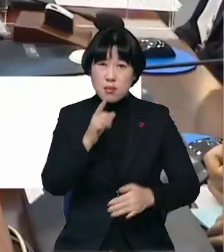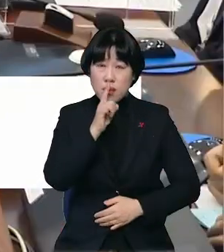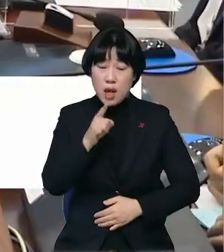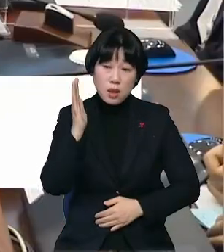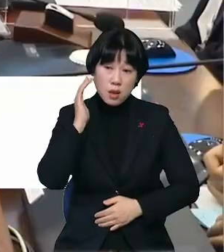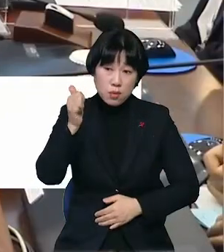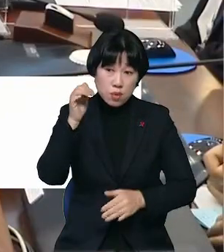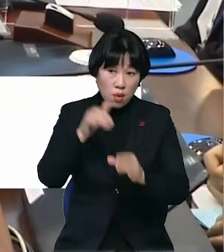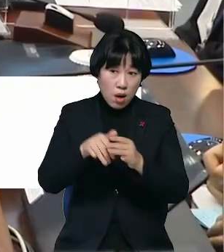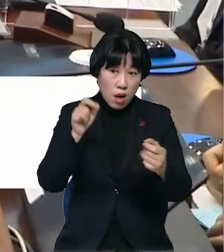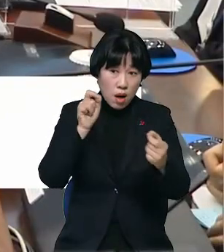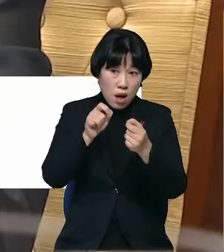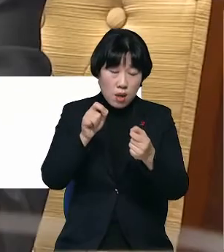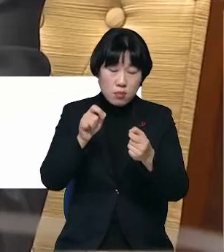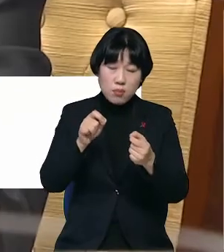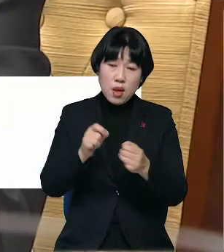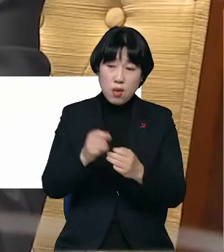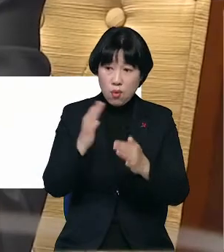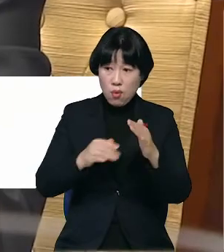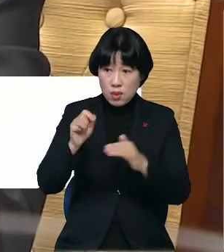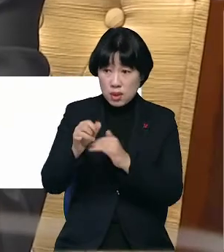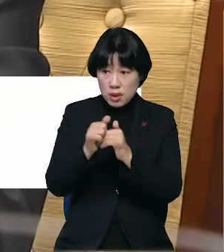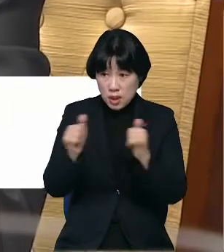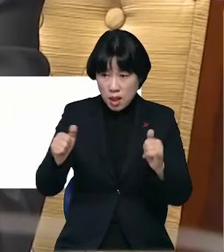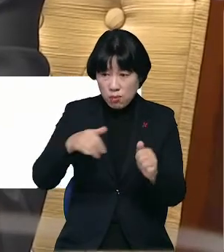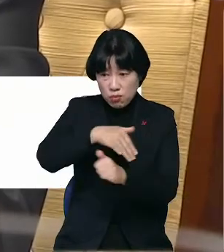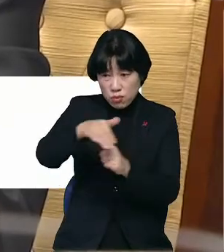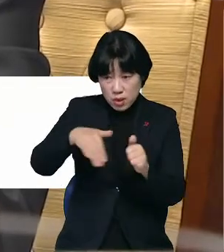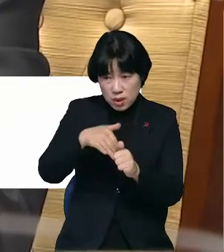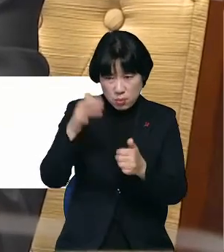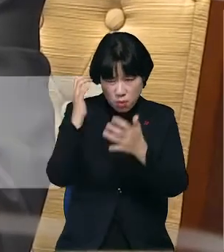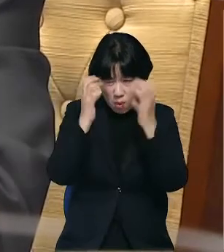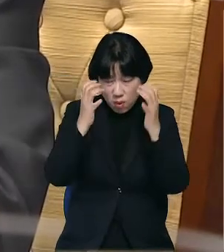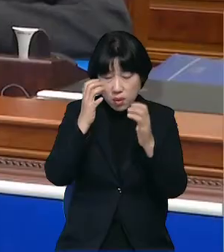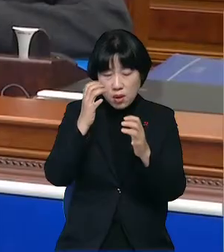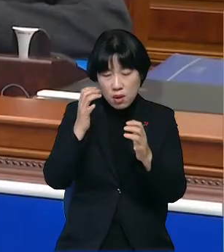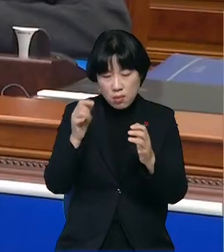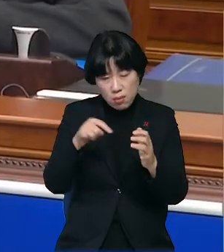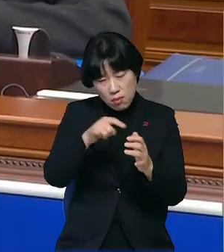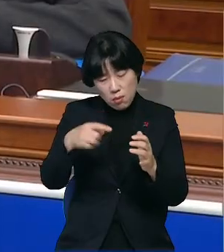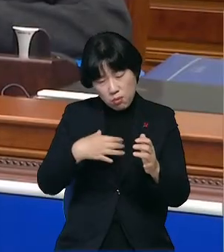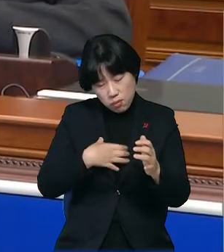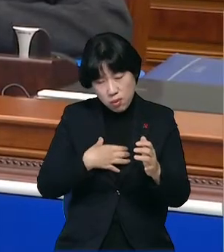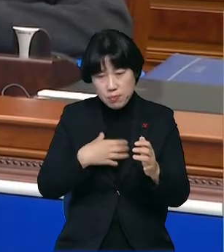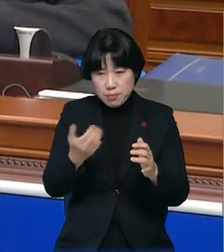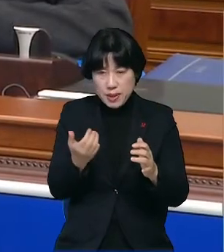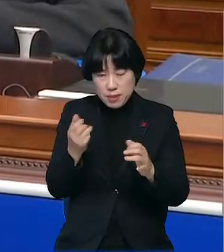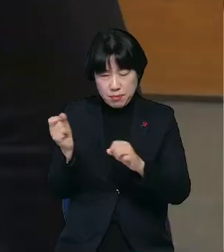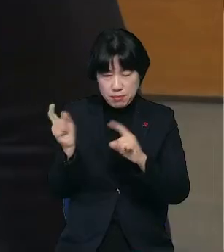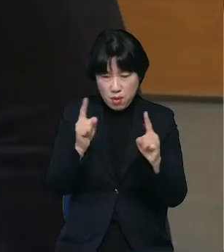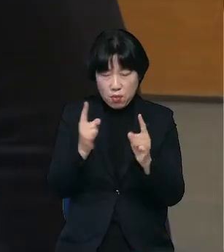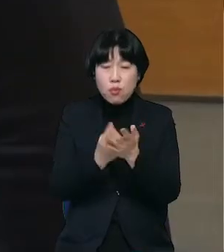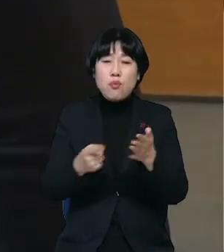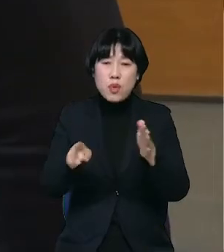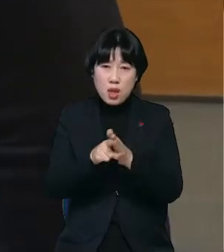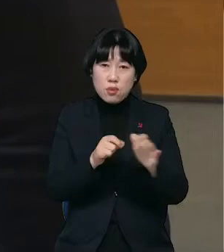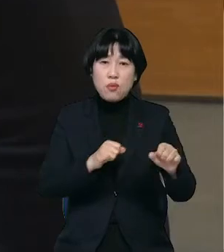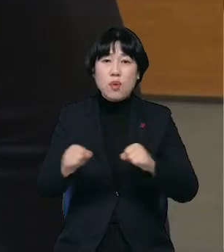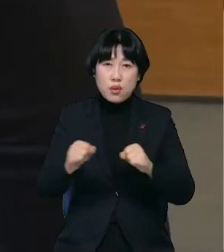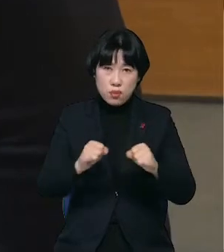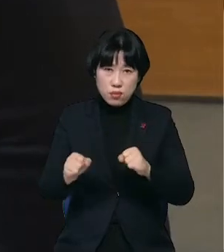대선을 앞두고 공직사회 분위기가 어수선해 질 수 있다는 점에서 선제적인 기강 확립에 나선 것이라는